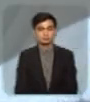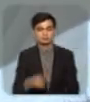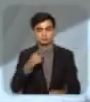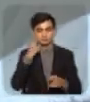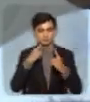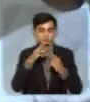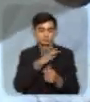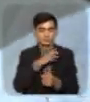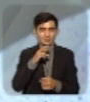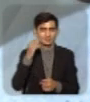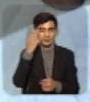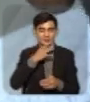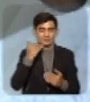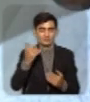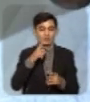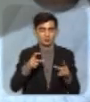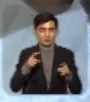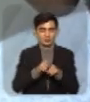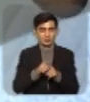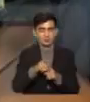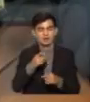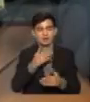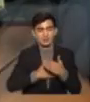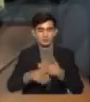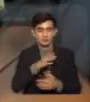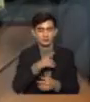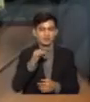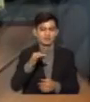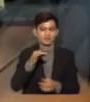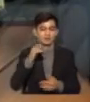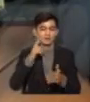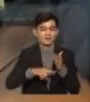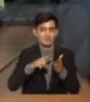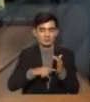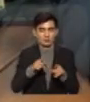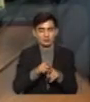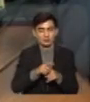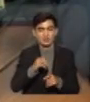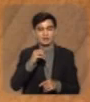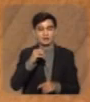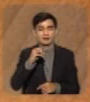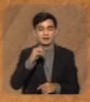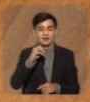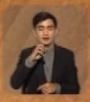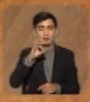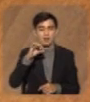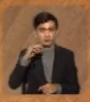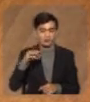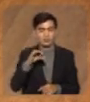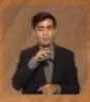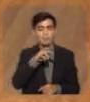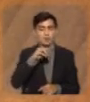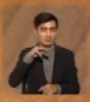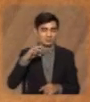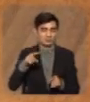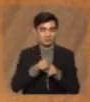Көздеріне жасалған Нигерия елінің азаматтары қуанышты хабарға әлі сене алмай отыр. Эбода Клемент Ерусири мен Петер Тачикву Қарағандының